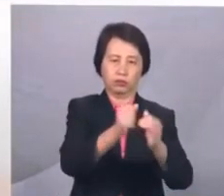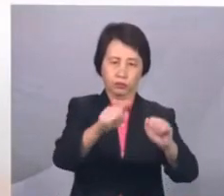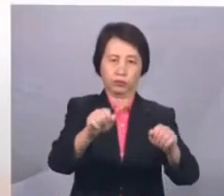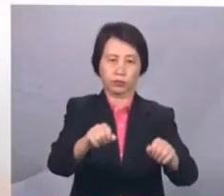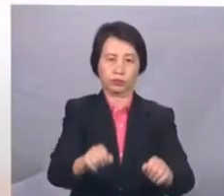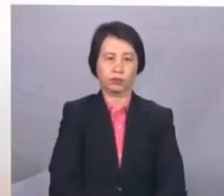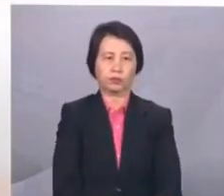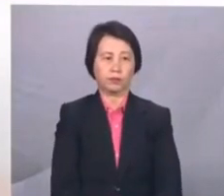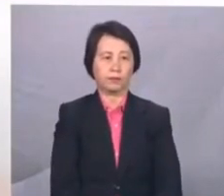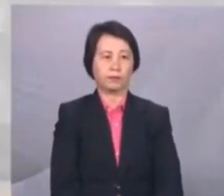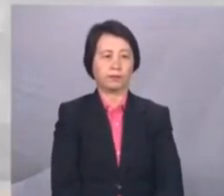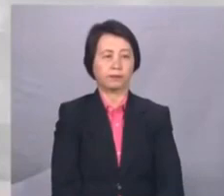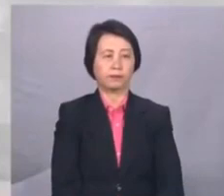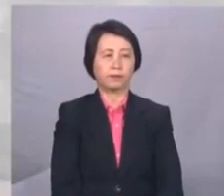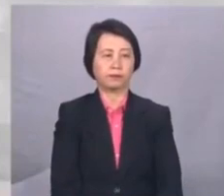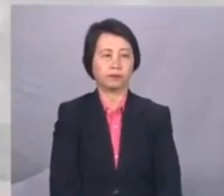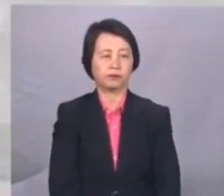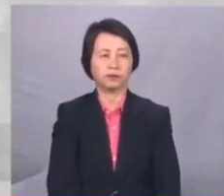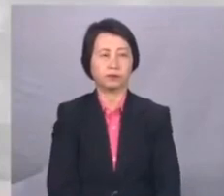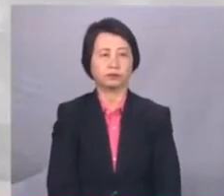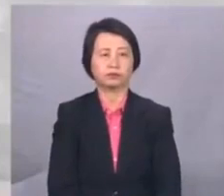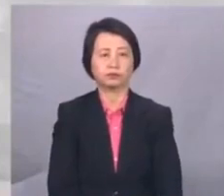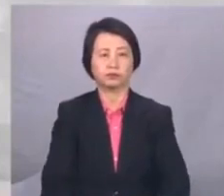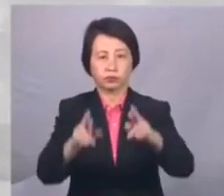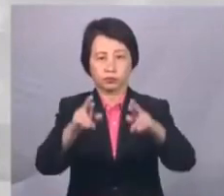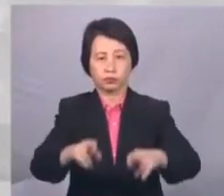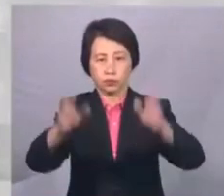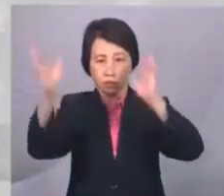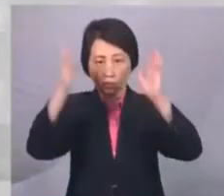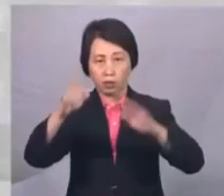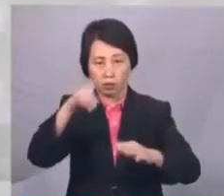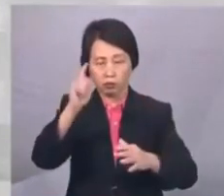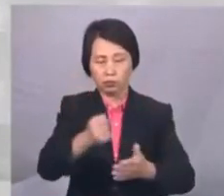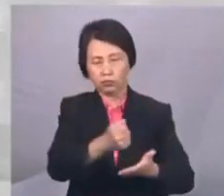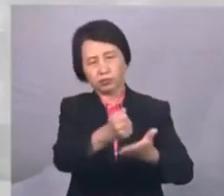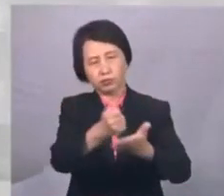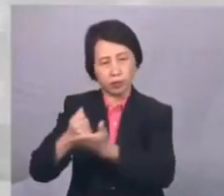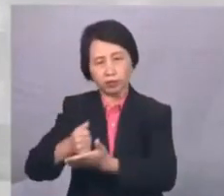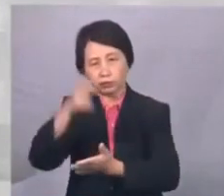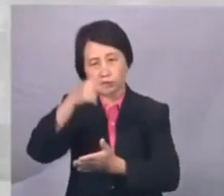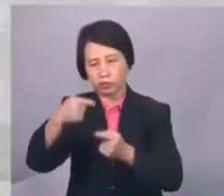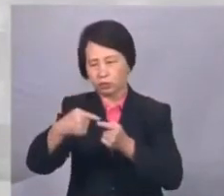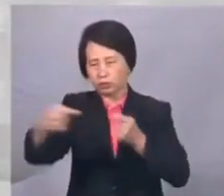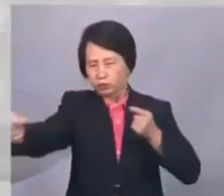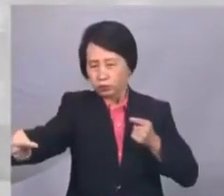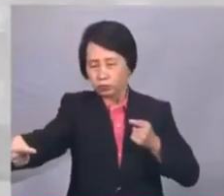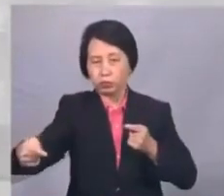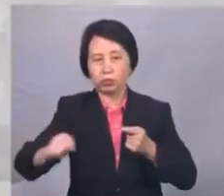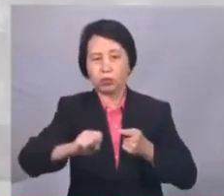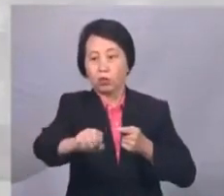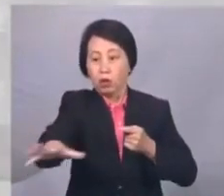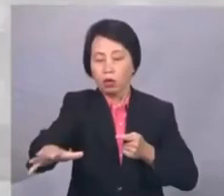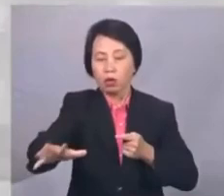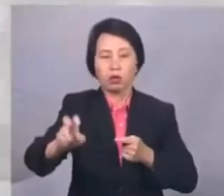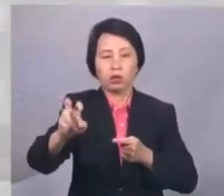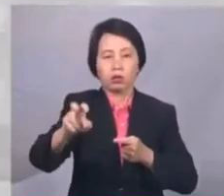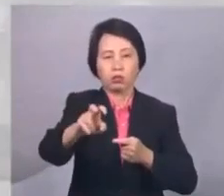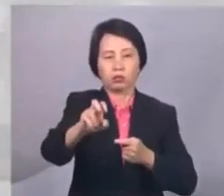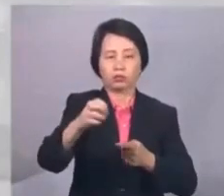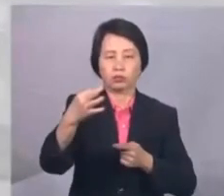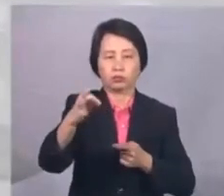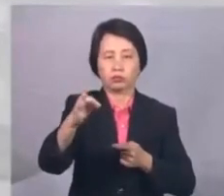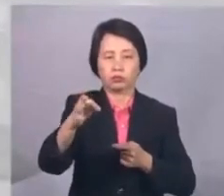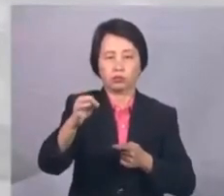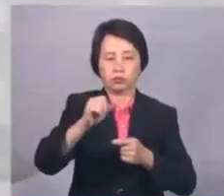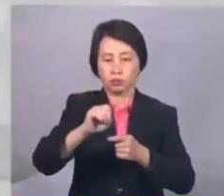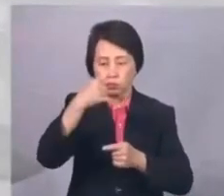hai Hai rakyat negara ini perlu membantu kerajaan memutuskan rangkaian penularan Wafiq